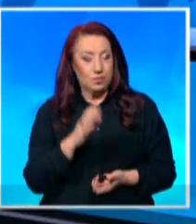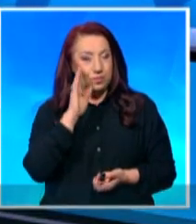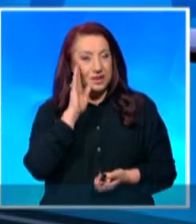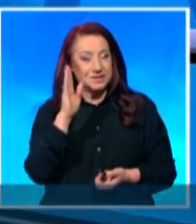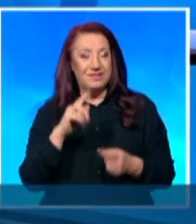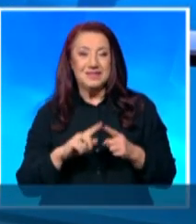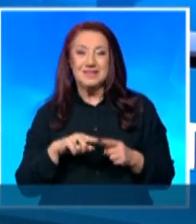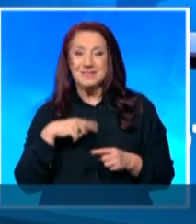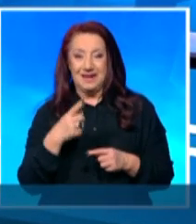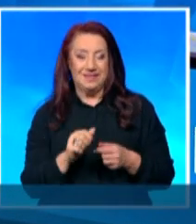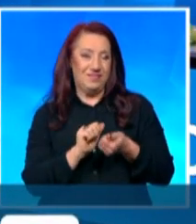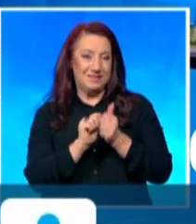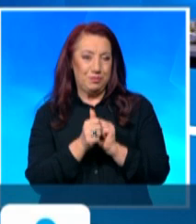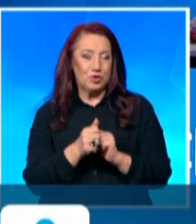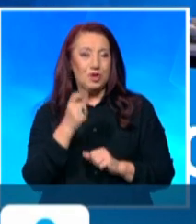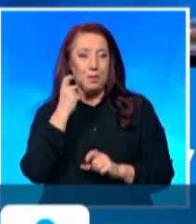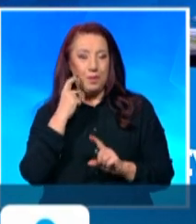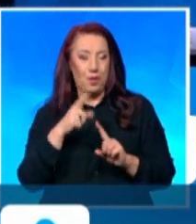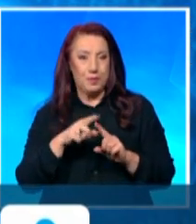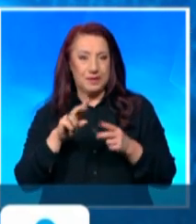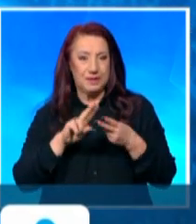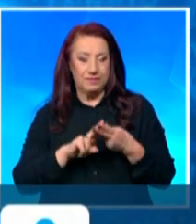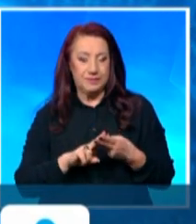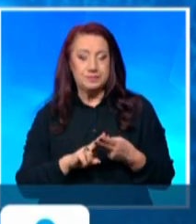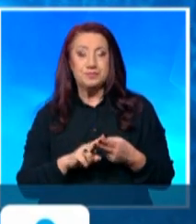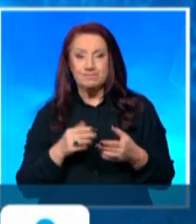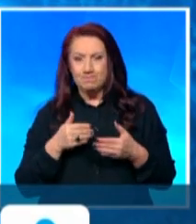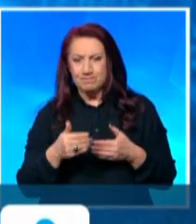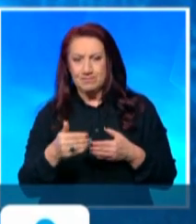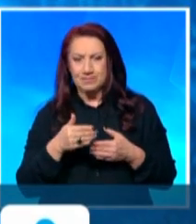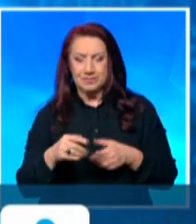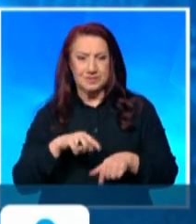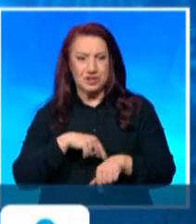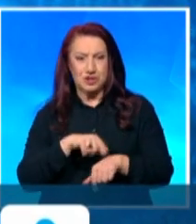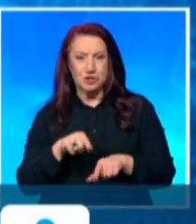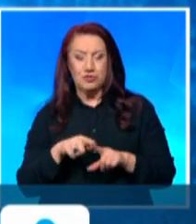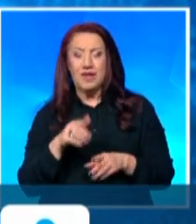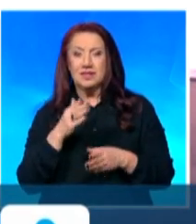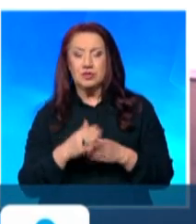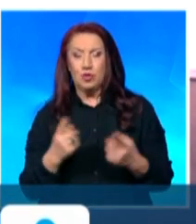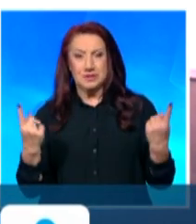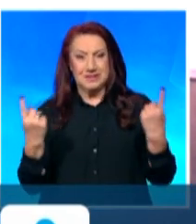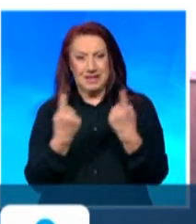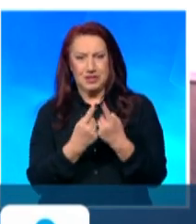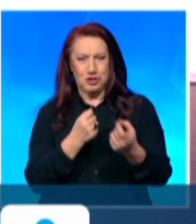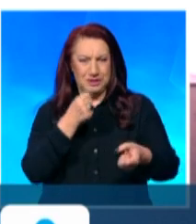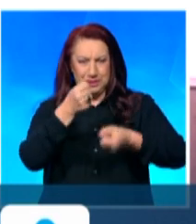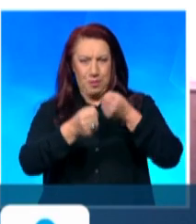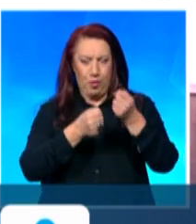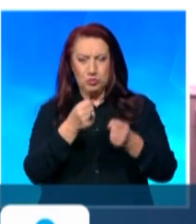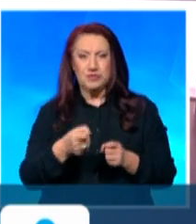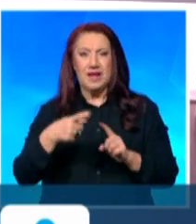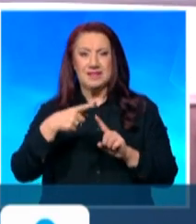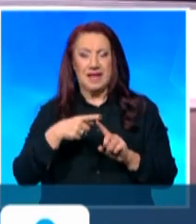Здравейте, следва Спорт по BTV, аз съм Карина Колие. Броени часове до завръщането на Тервел Пулев на ринга. Българският боксьор е с 5